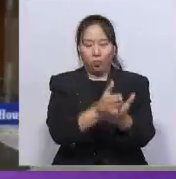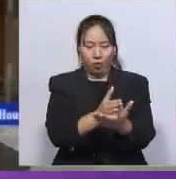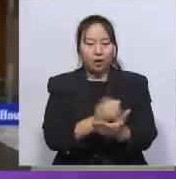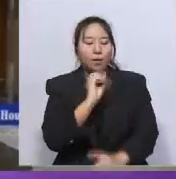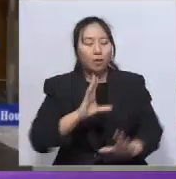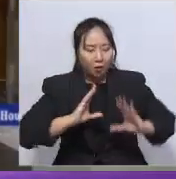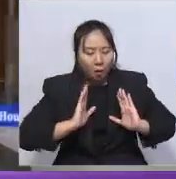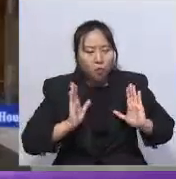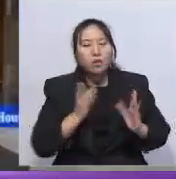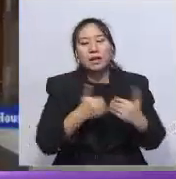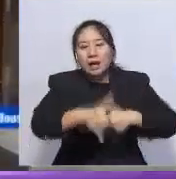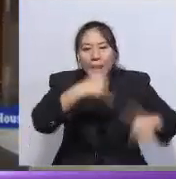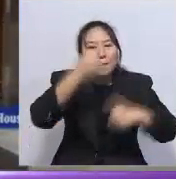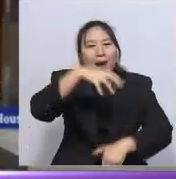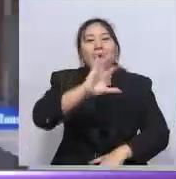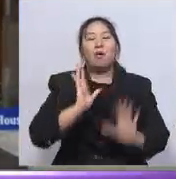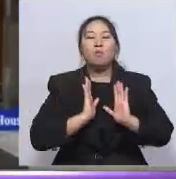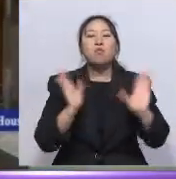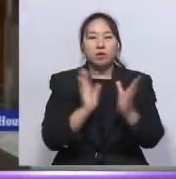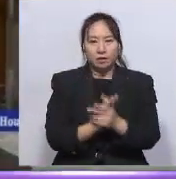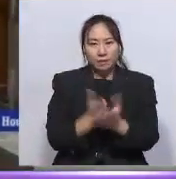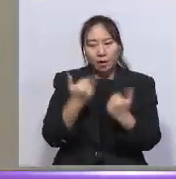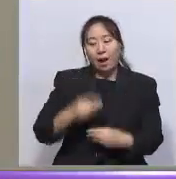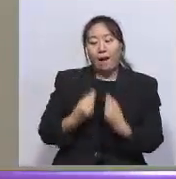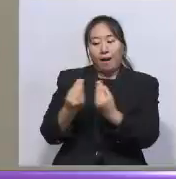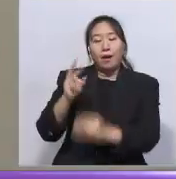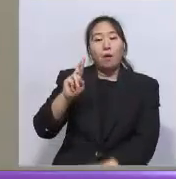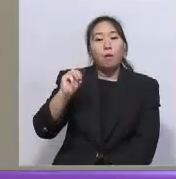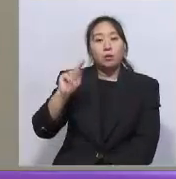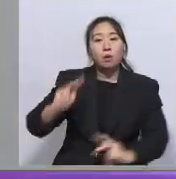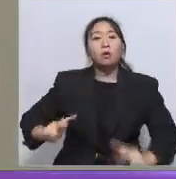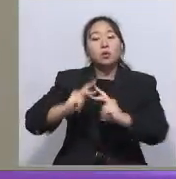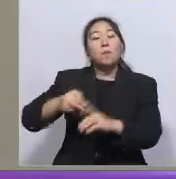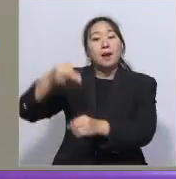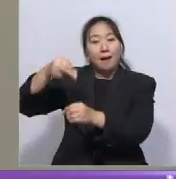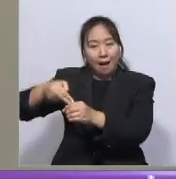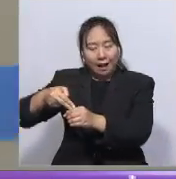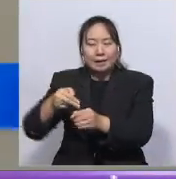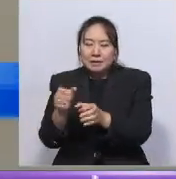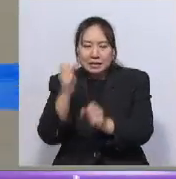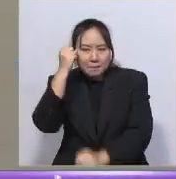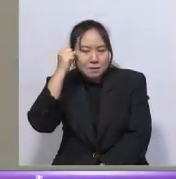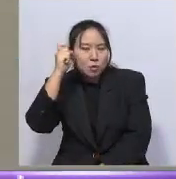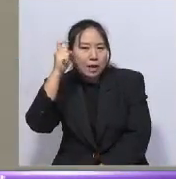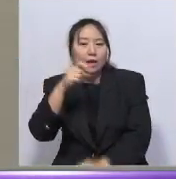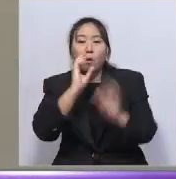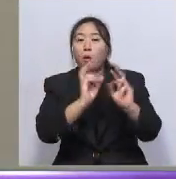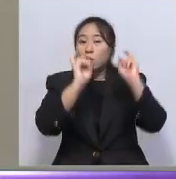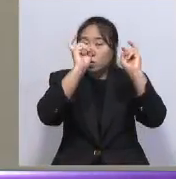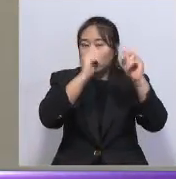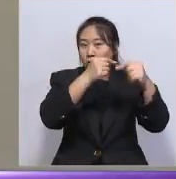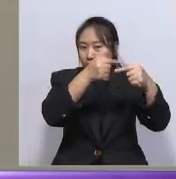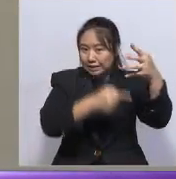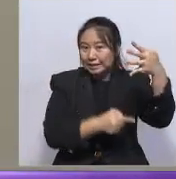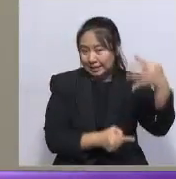างกลับไปแล้วหลังจากที่มอบหมายให้รัฐมนตรีว่าการกระทรวงพลังงานทำความเข้าใจและรับข้อเสนอทั้ง4ข้อของผู้ชุมนุมคัด